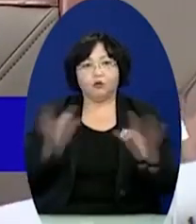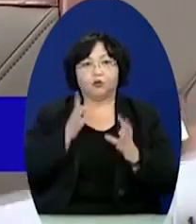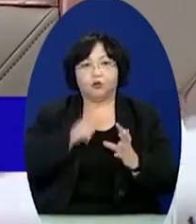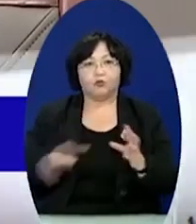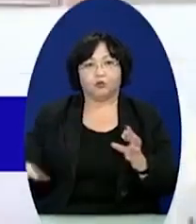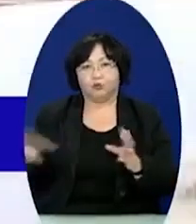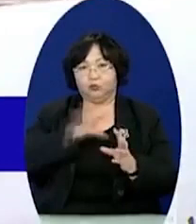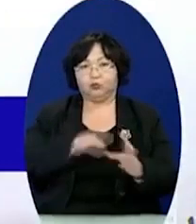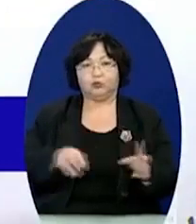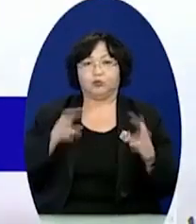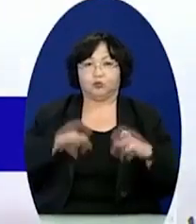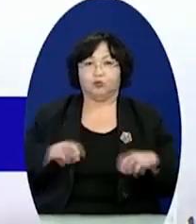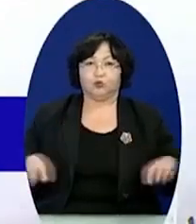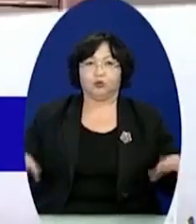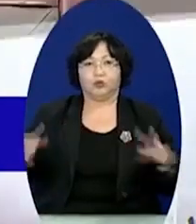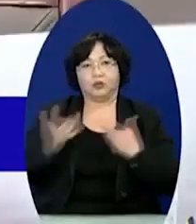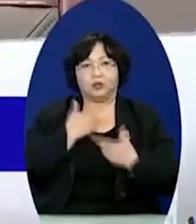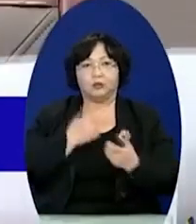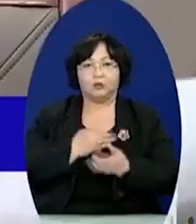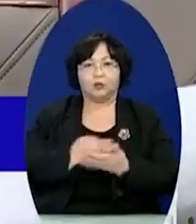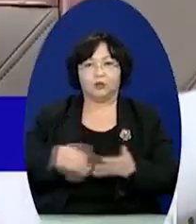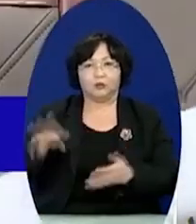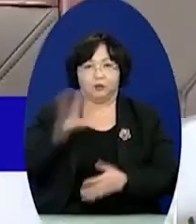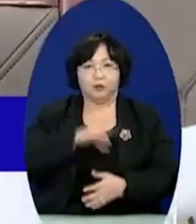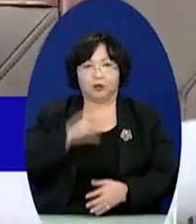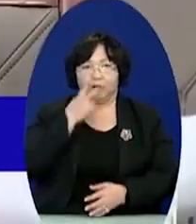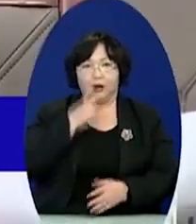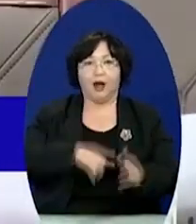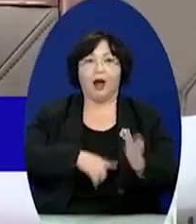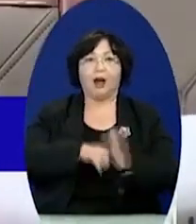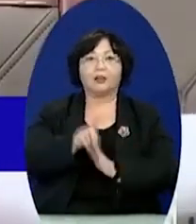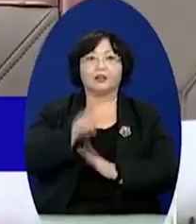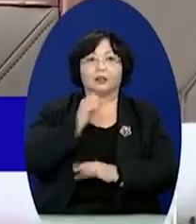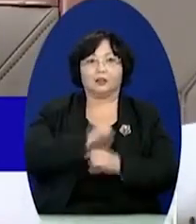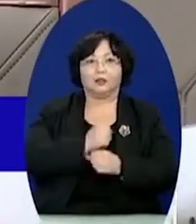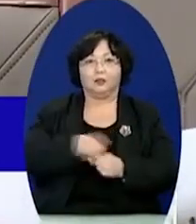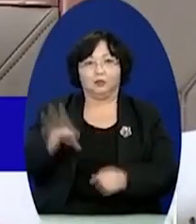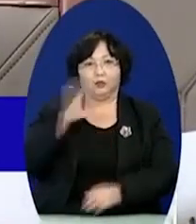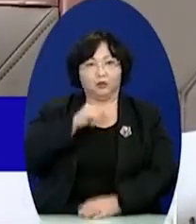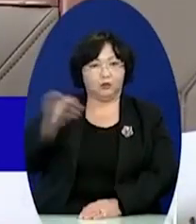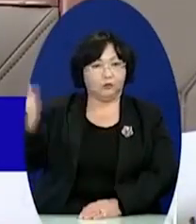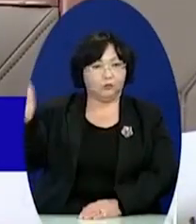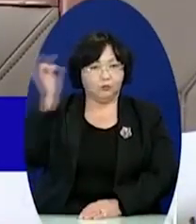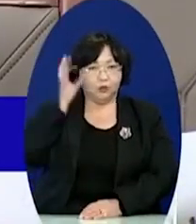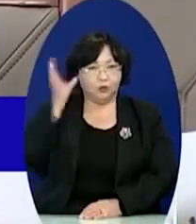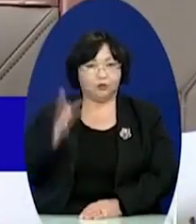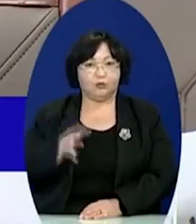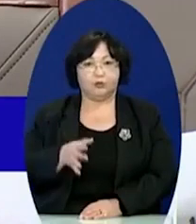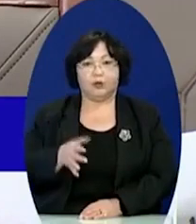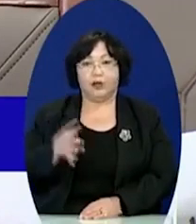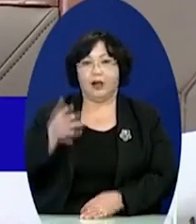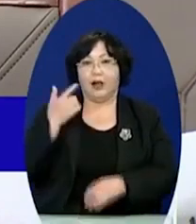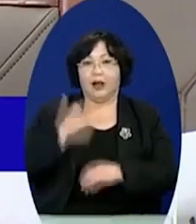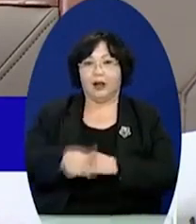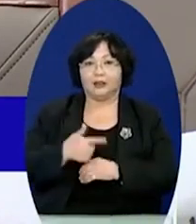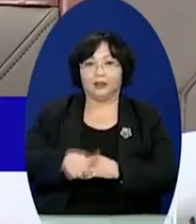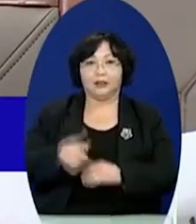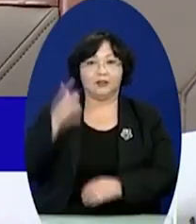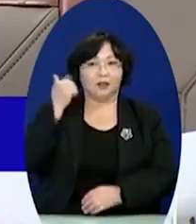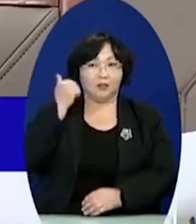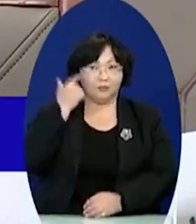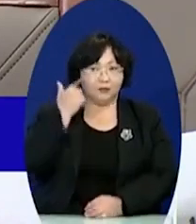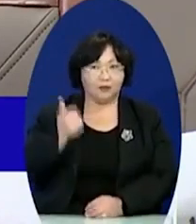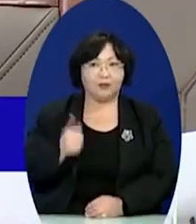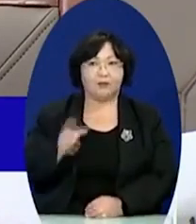бүгдээрээ сууж байгаа. Энд чи бидний хувьд анхны юм шүү дээ. Бид нар мэдэхгүй шүү дээ. Тэгээ гадны энэ мэддэг